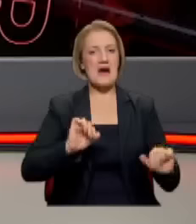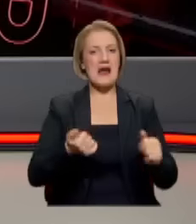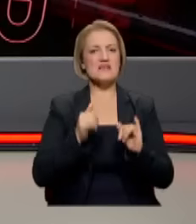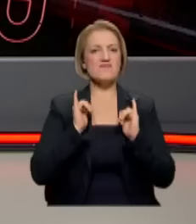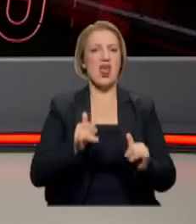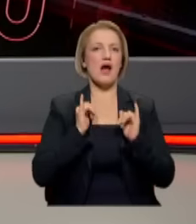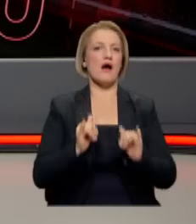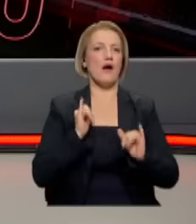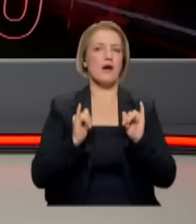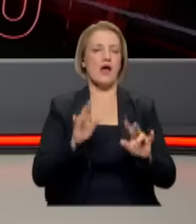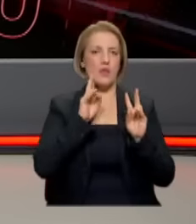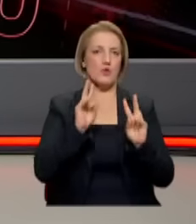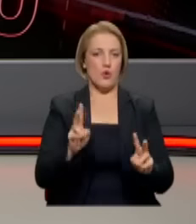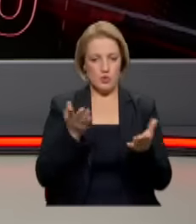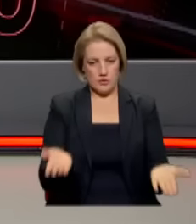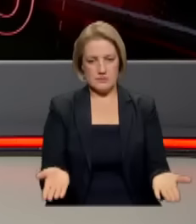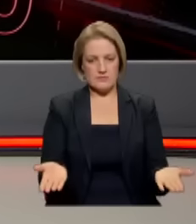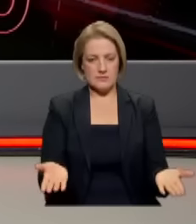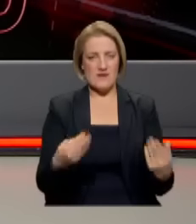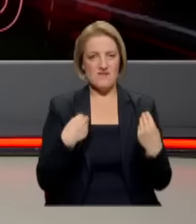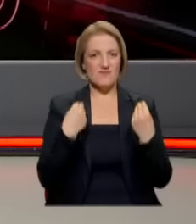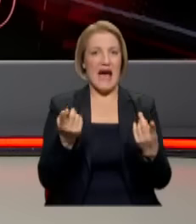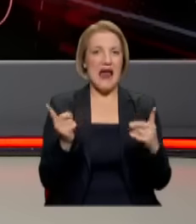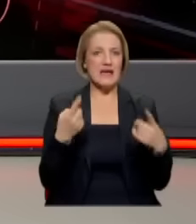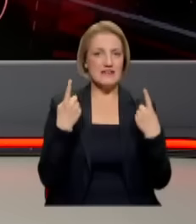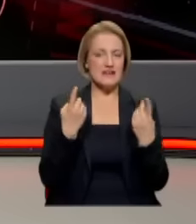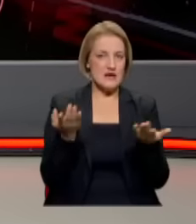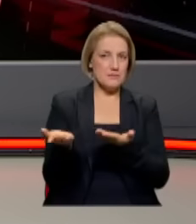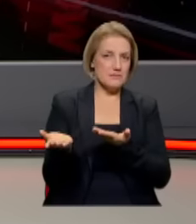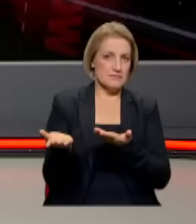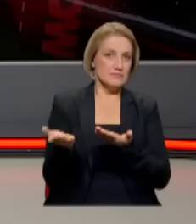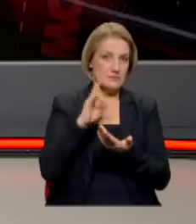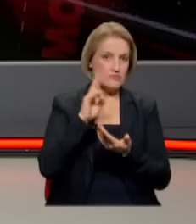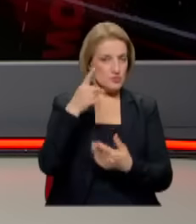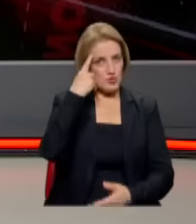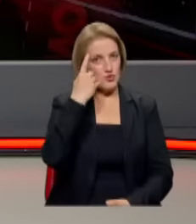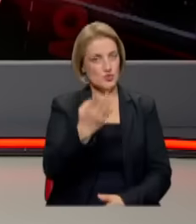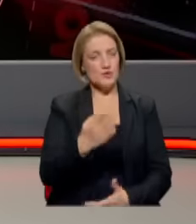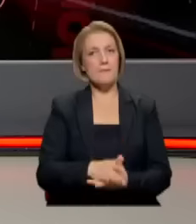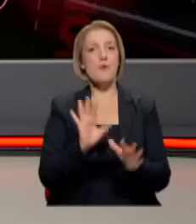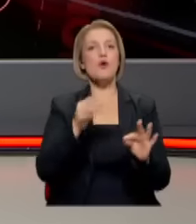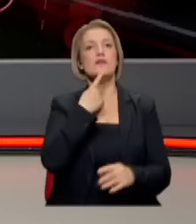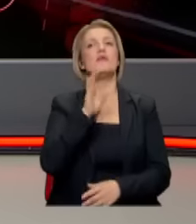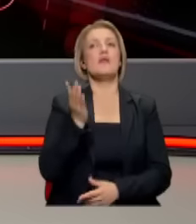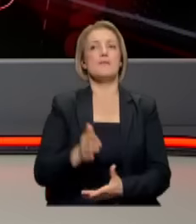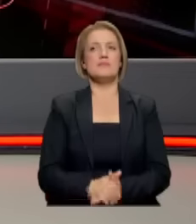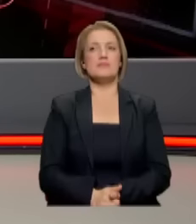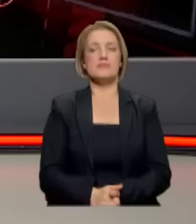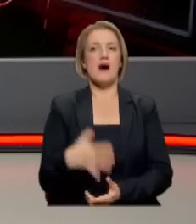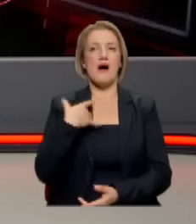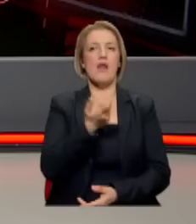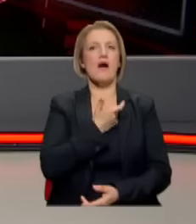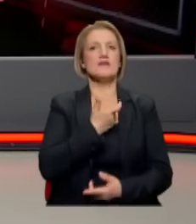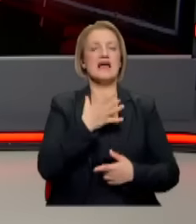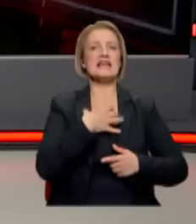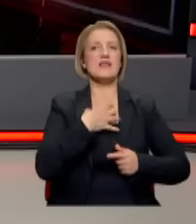felaket gördü bu vaziyeti görüyorsunuz ver yetkiyi gör etkiyi diye düşünün düşünün bunu öyle demediler mi anayasayı